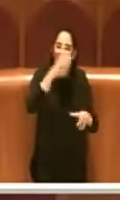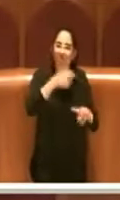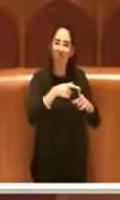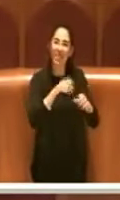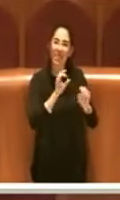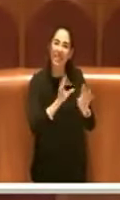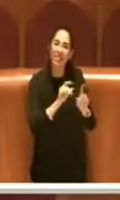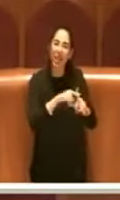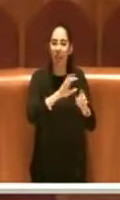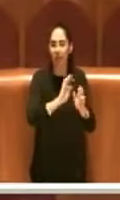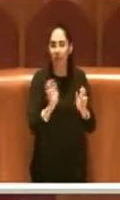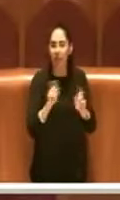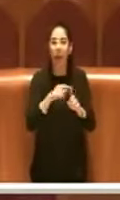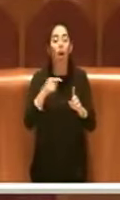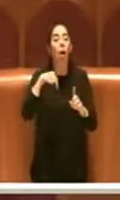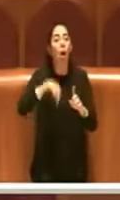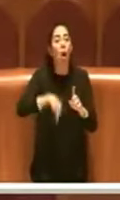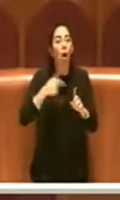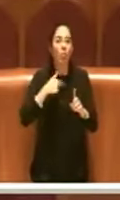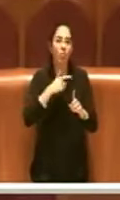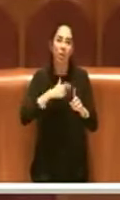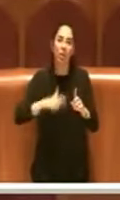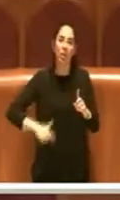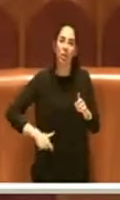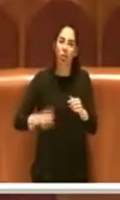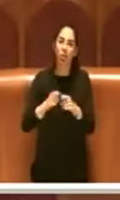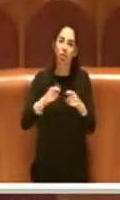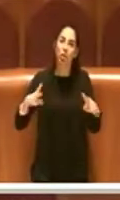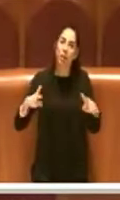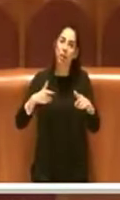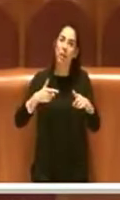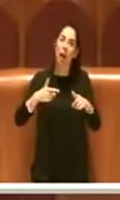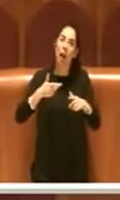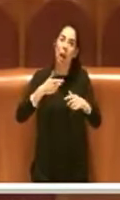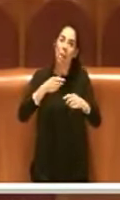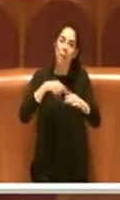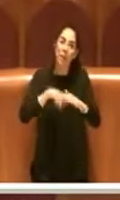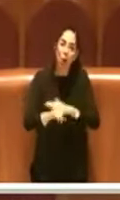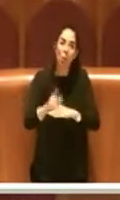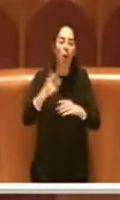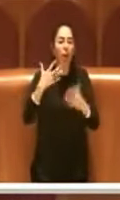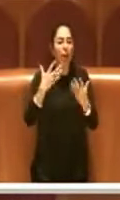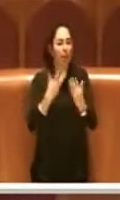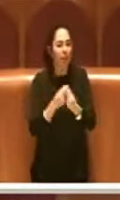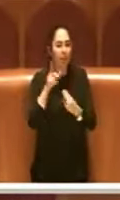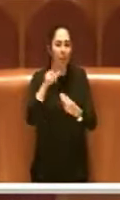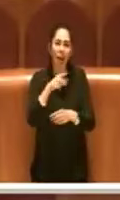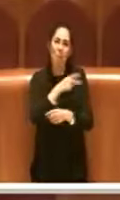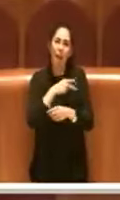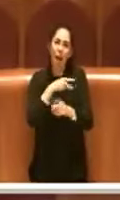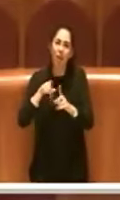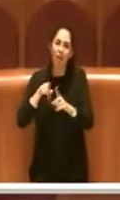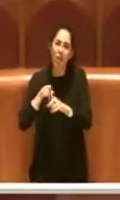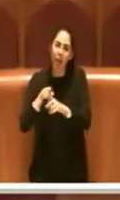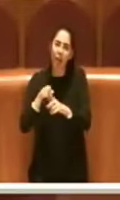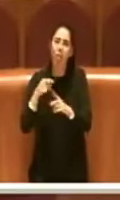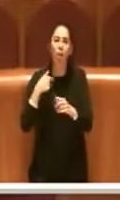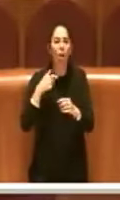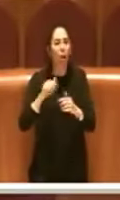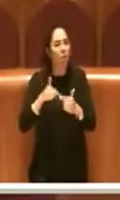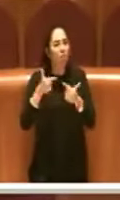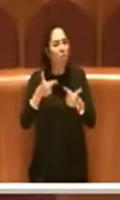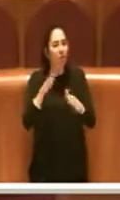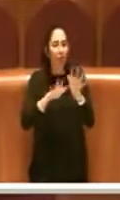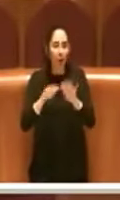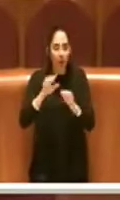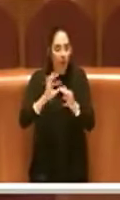qualità di sindaco della città metropolitana insieme al prefetto ho fatto questa stessa informativa all'interno di una